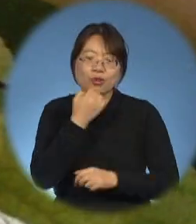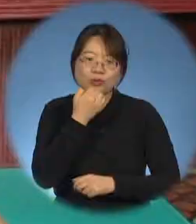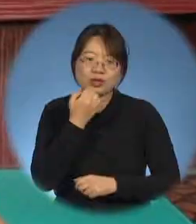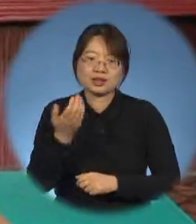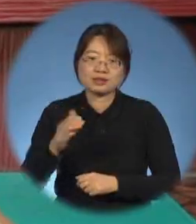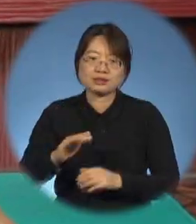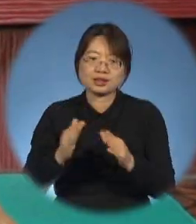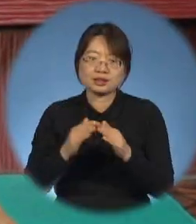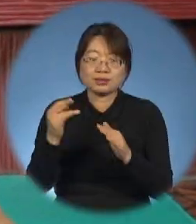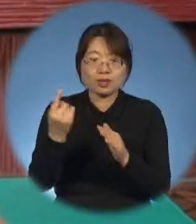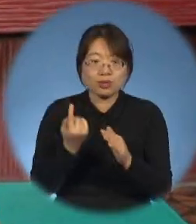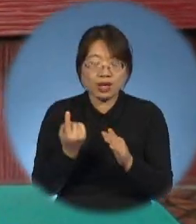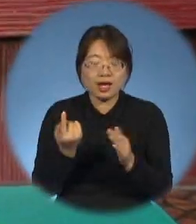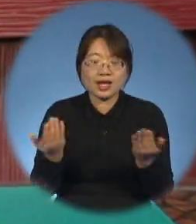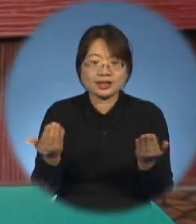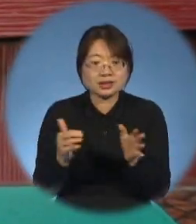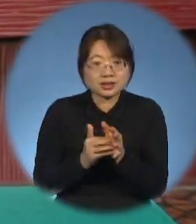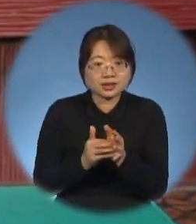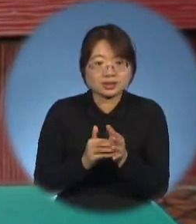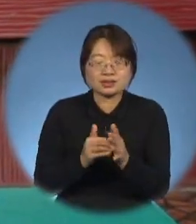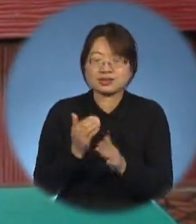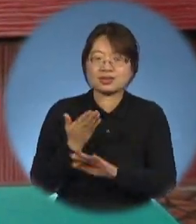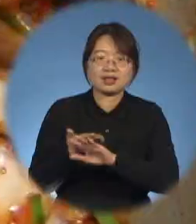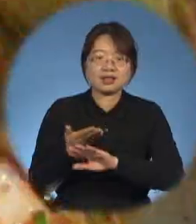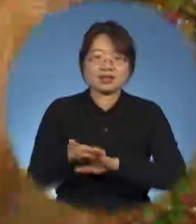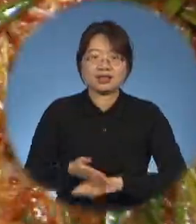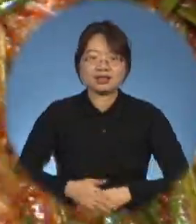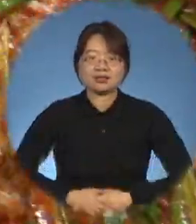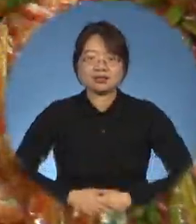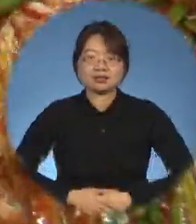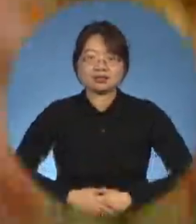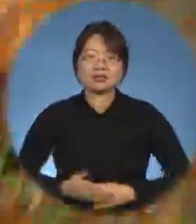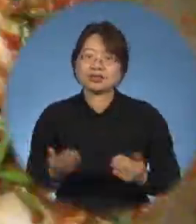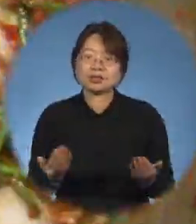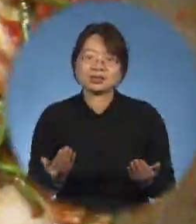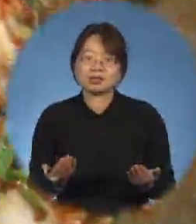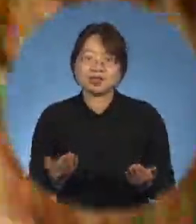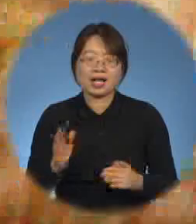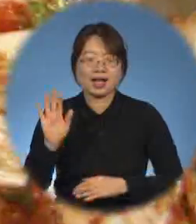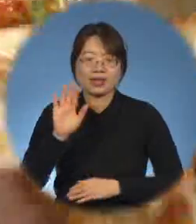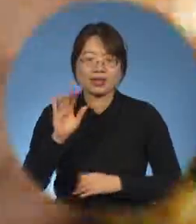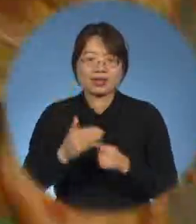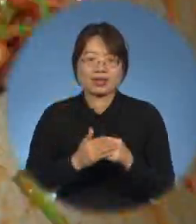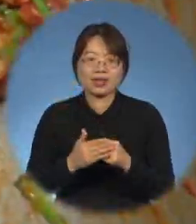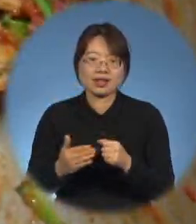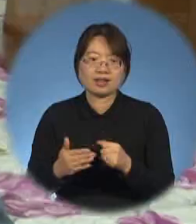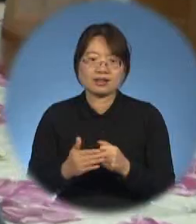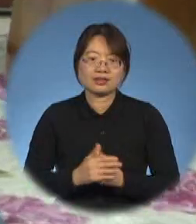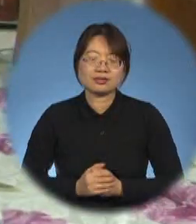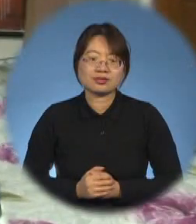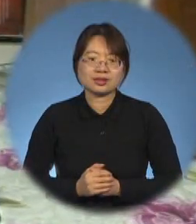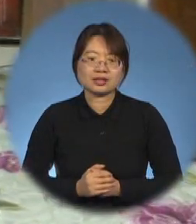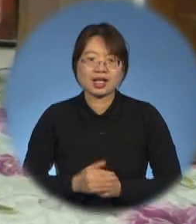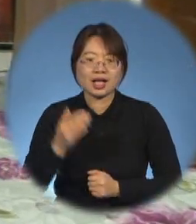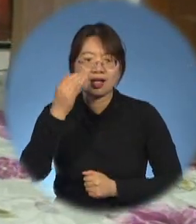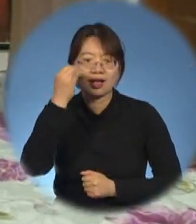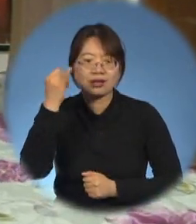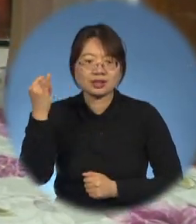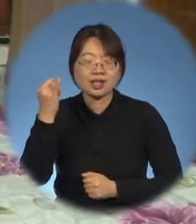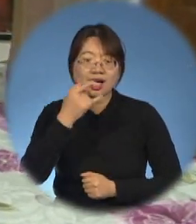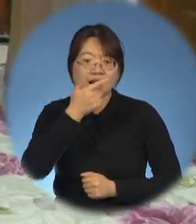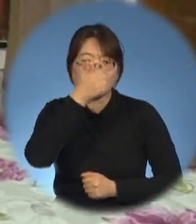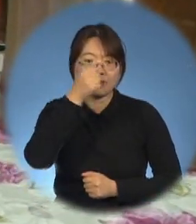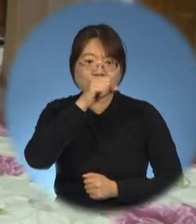집에 돌아왔다고 일이 끝나는 건 아닙니다 조금 맛이 많다죠 그게 내가 같이 될 테지 할머니 할아버지